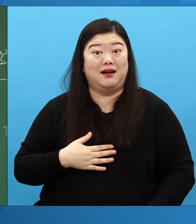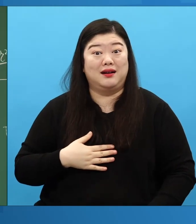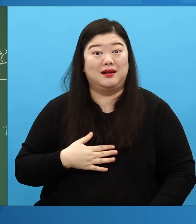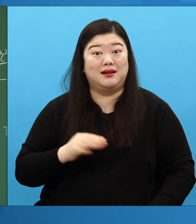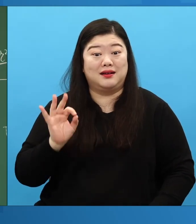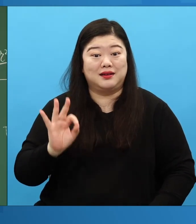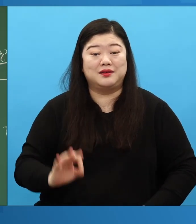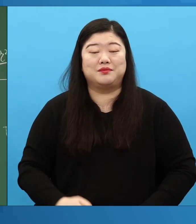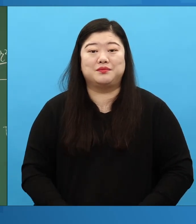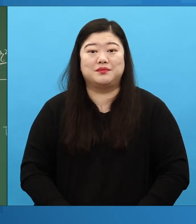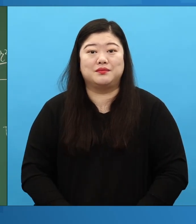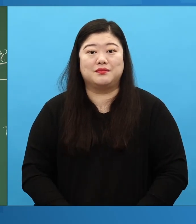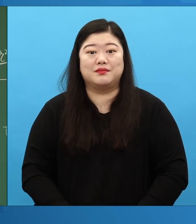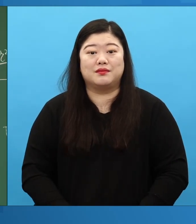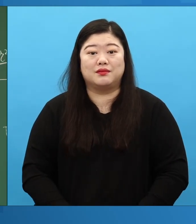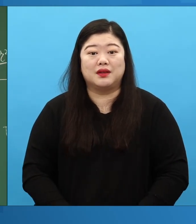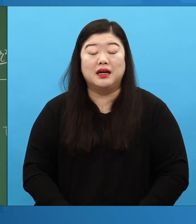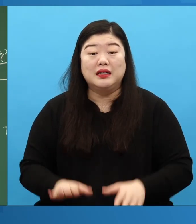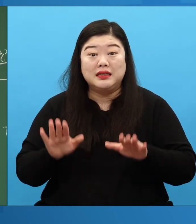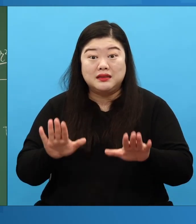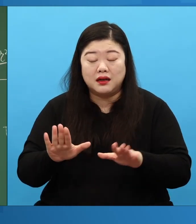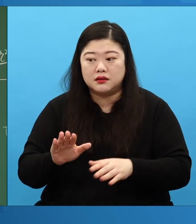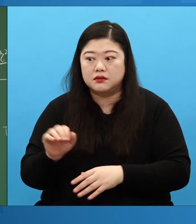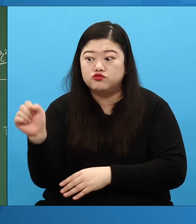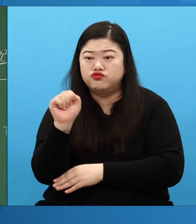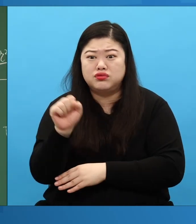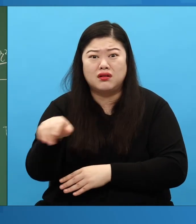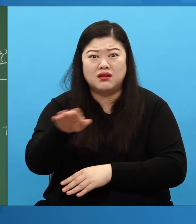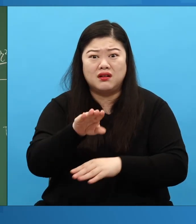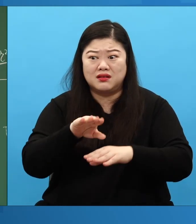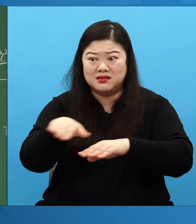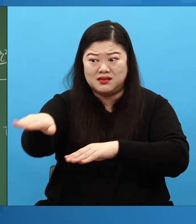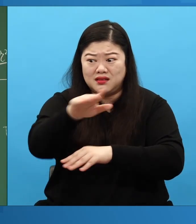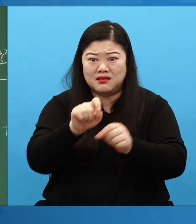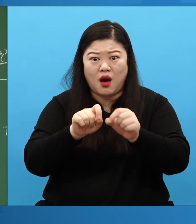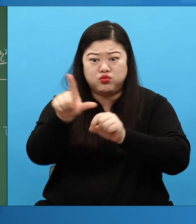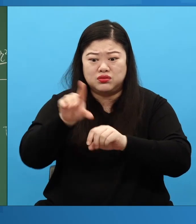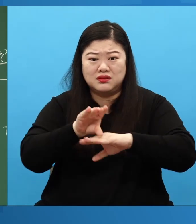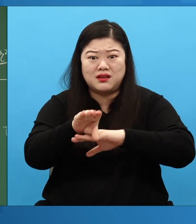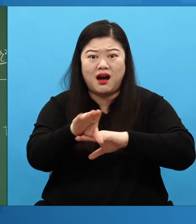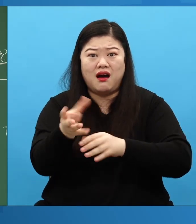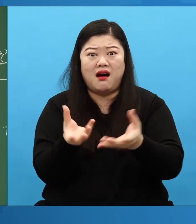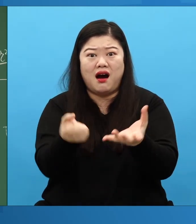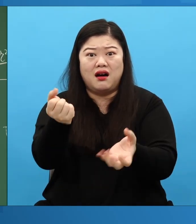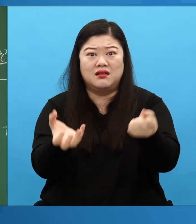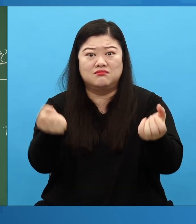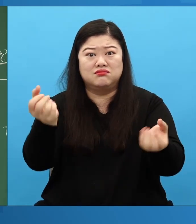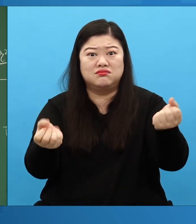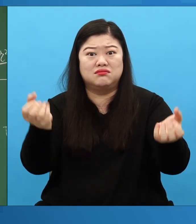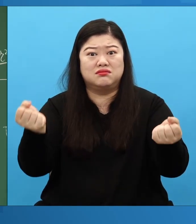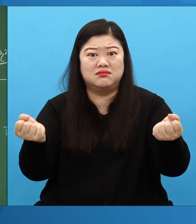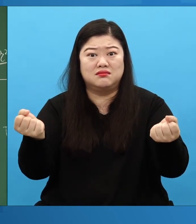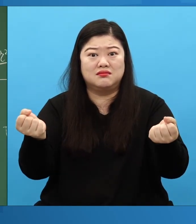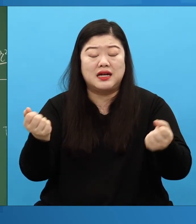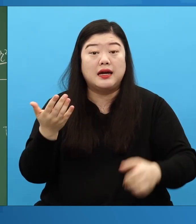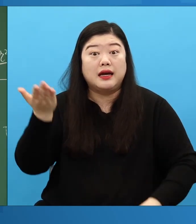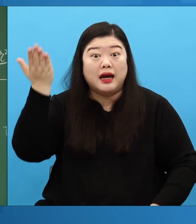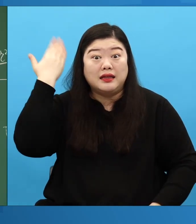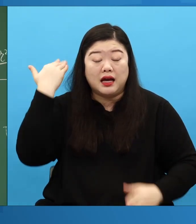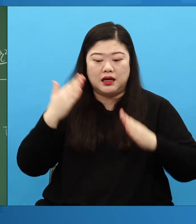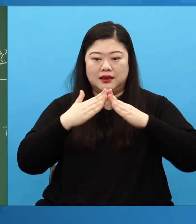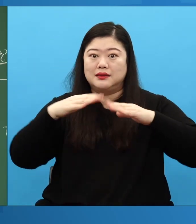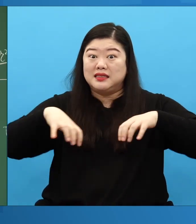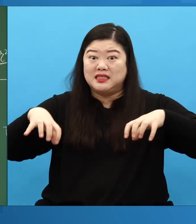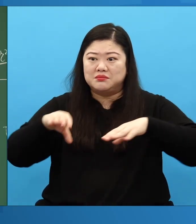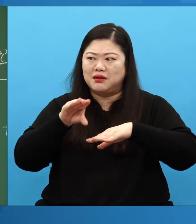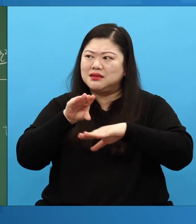now, everybody's a driver. 이만큼 시대 바뀌어버린 거예요. That's how much the environment and the world has changed. 그때는 그렇게 많은 동네 사람 사는 중에